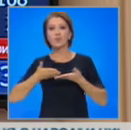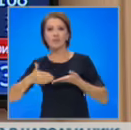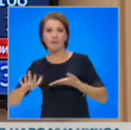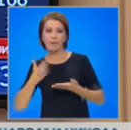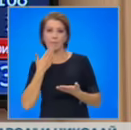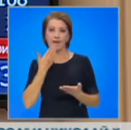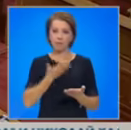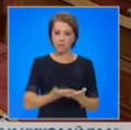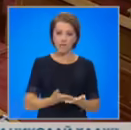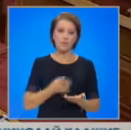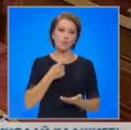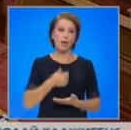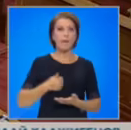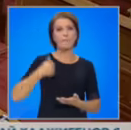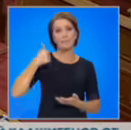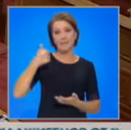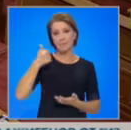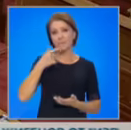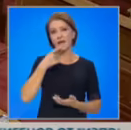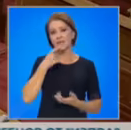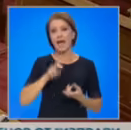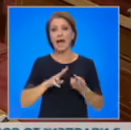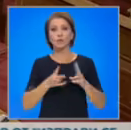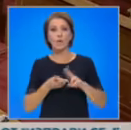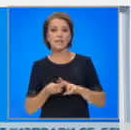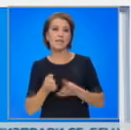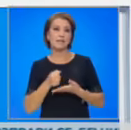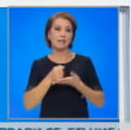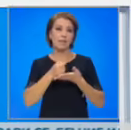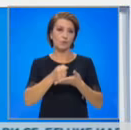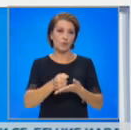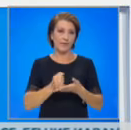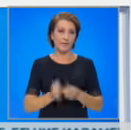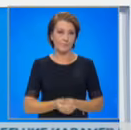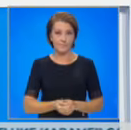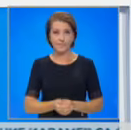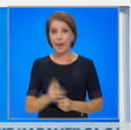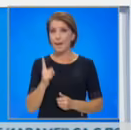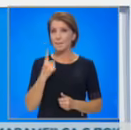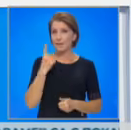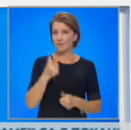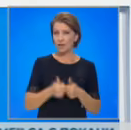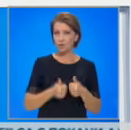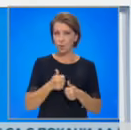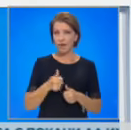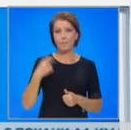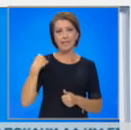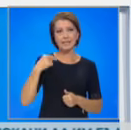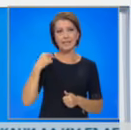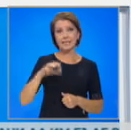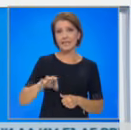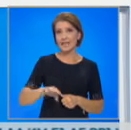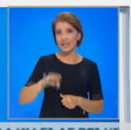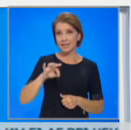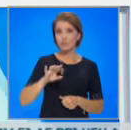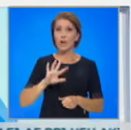БСП за по-бързо разглеждане на актуализацията на бюджета. И така, първият тур на президентските избори може